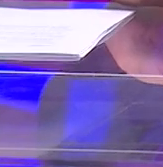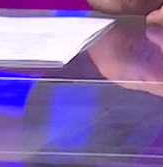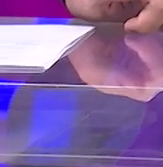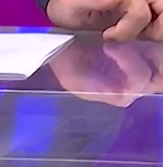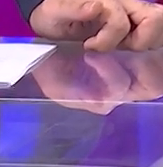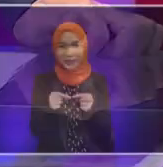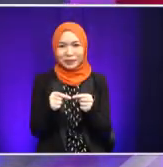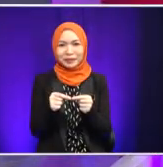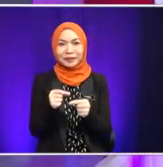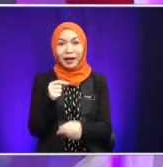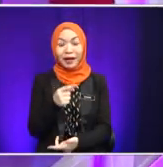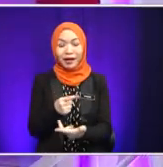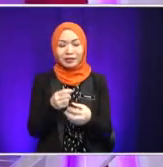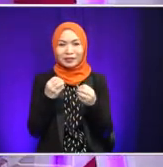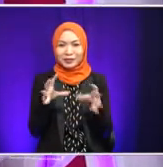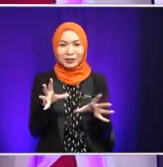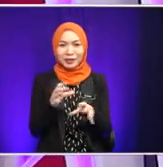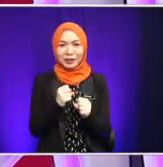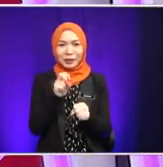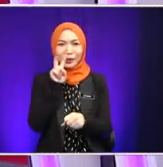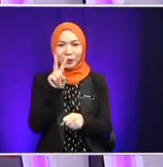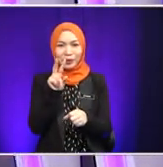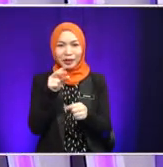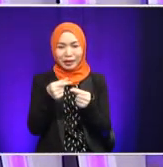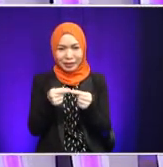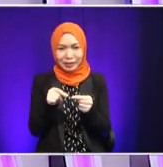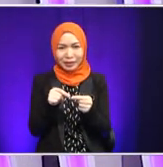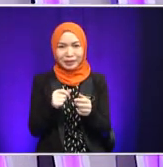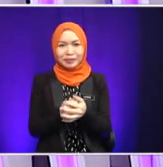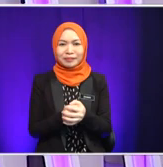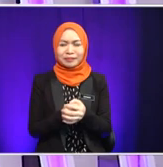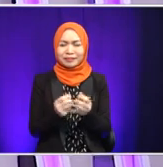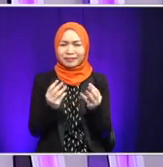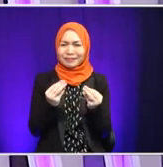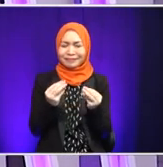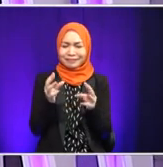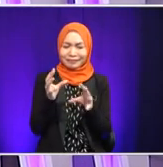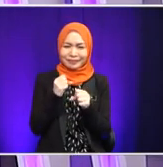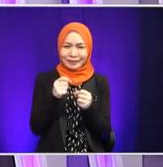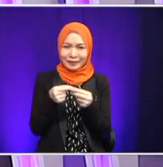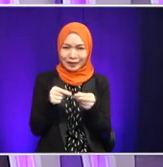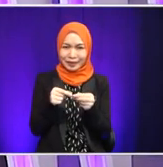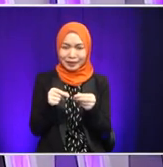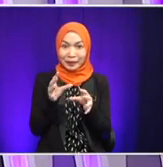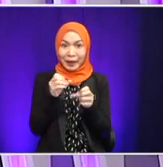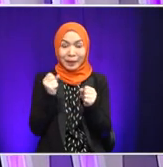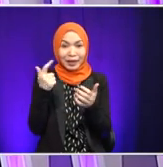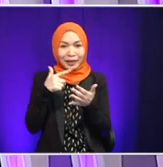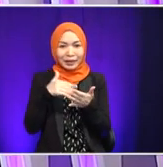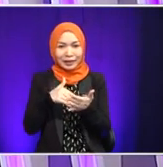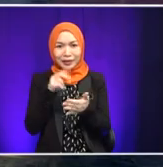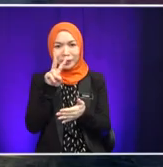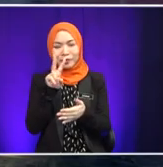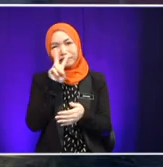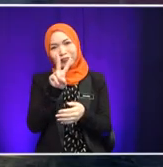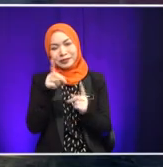kacang Hah dapat dua kaca nah tangkap kacang nak tangkap kacang dapat lagi dua dua